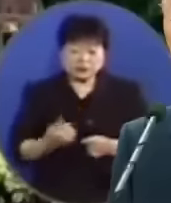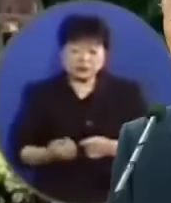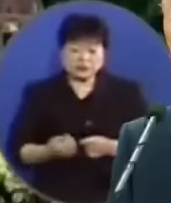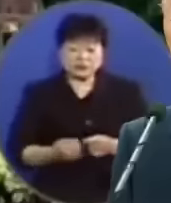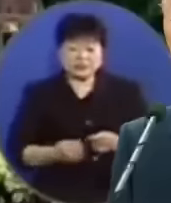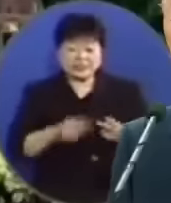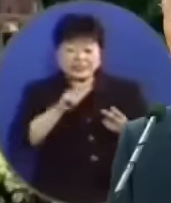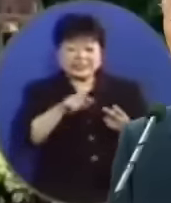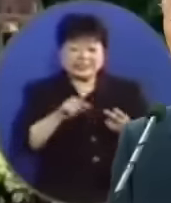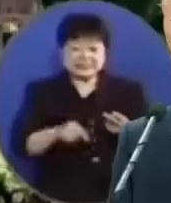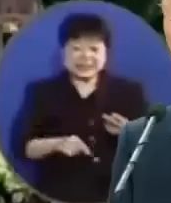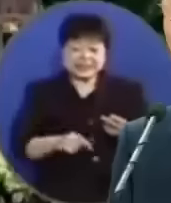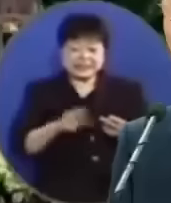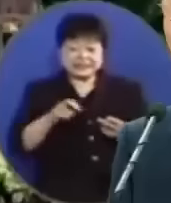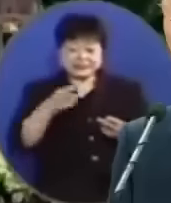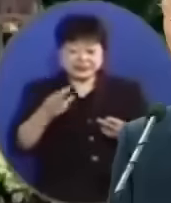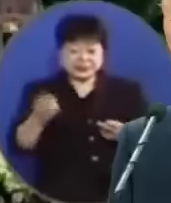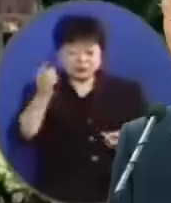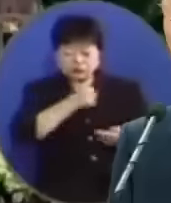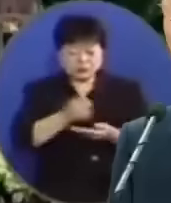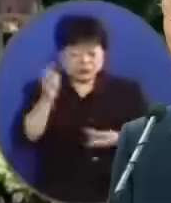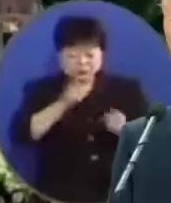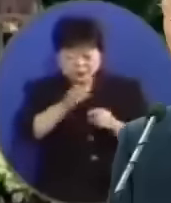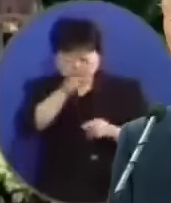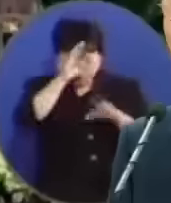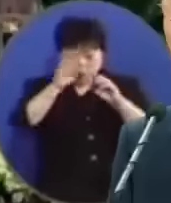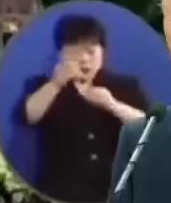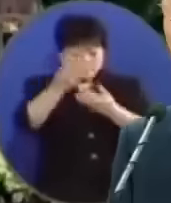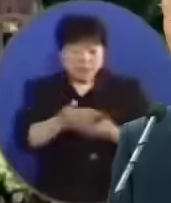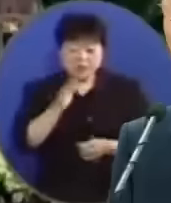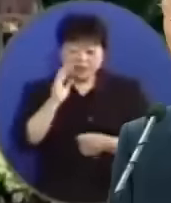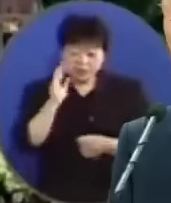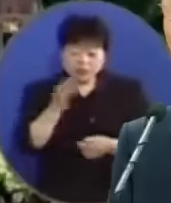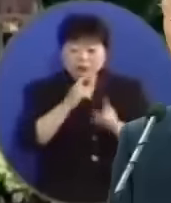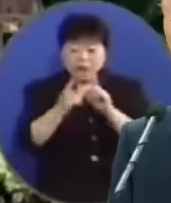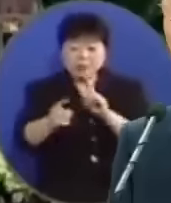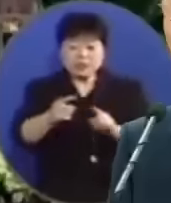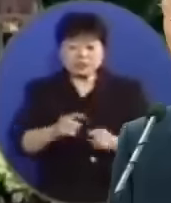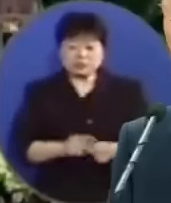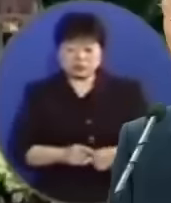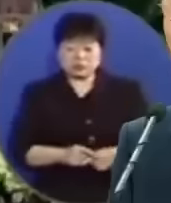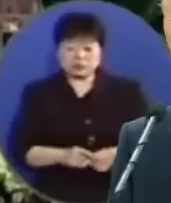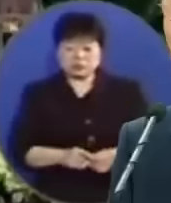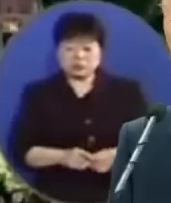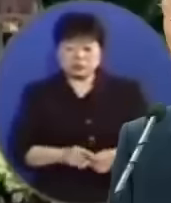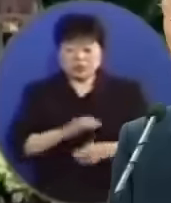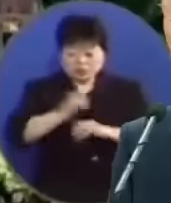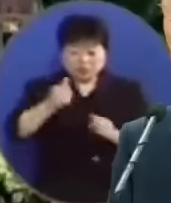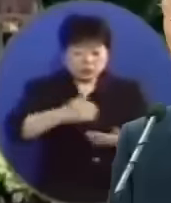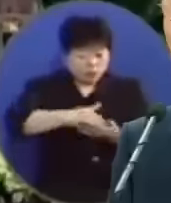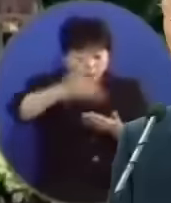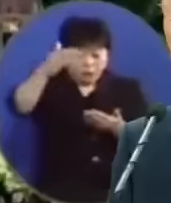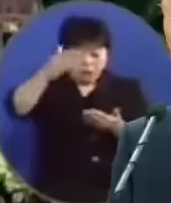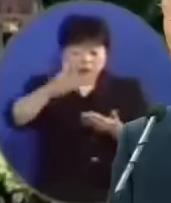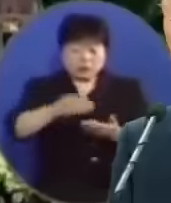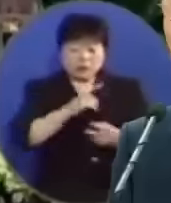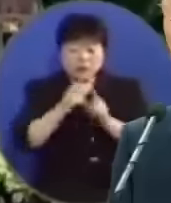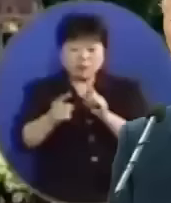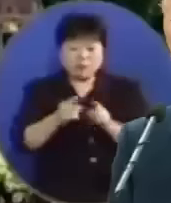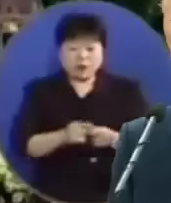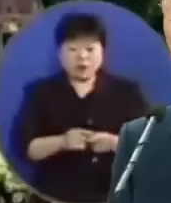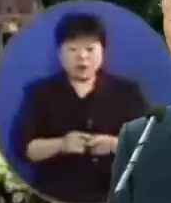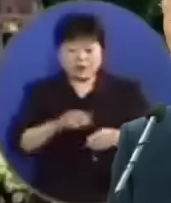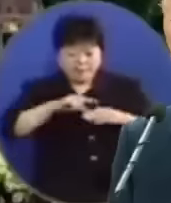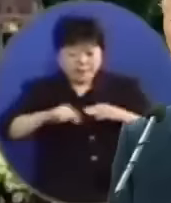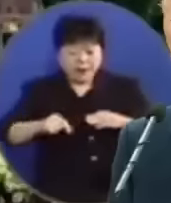24절에 제가 채찍에 맞음으로 너희가 나음을 입었다고 말했다. 이 말씀으로 명하느니 물러가라. 말씀은 두 날 가진